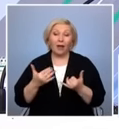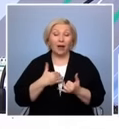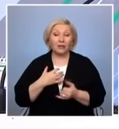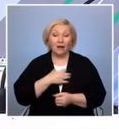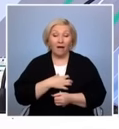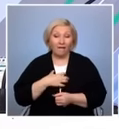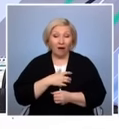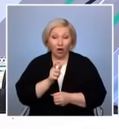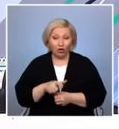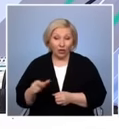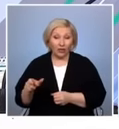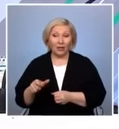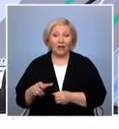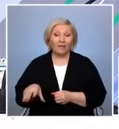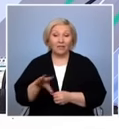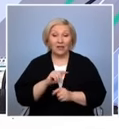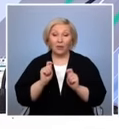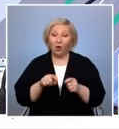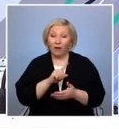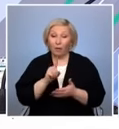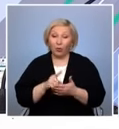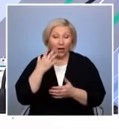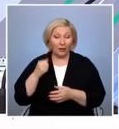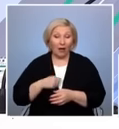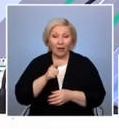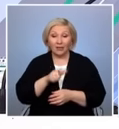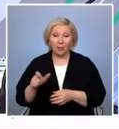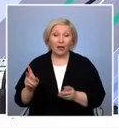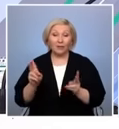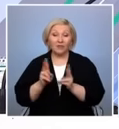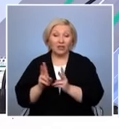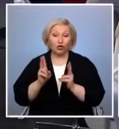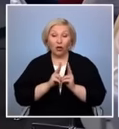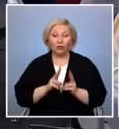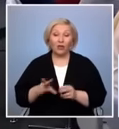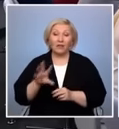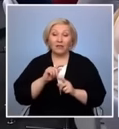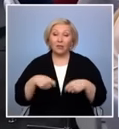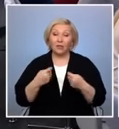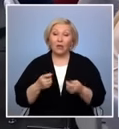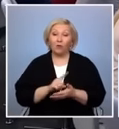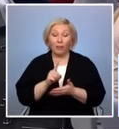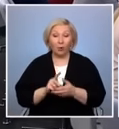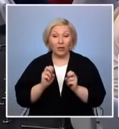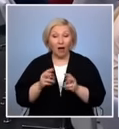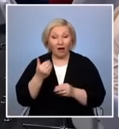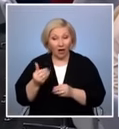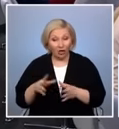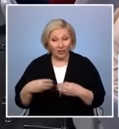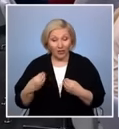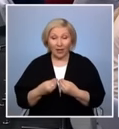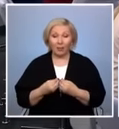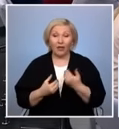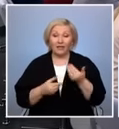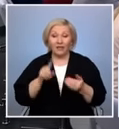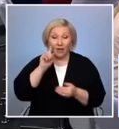что даже многие его приближенные не знали, куда он делся, и даже немножко растерялись. Но вскоре он вернулся и вот на